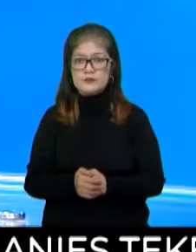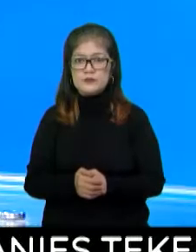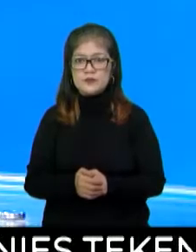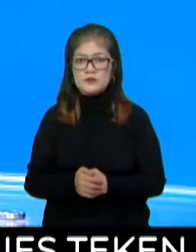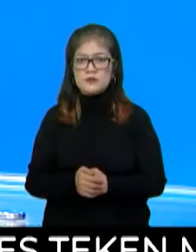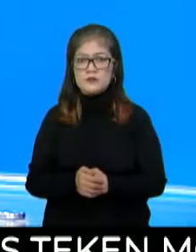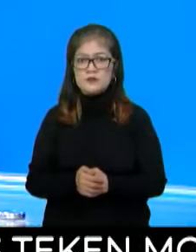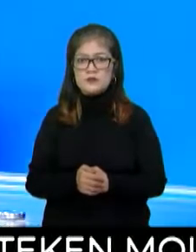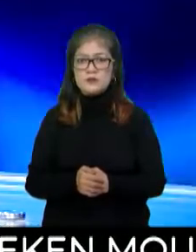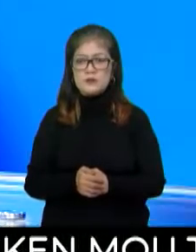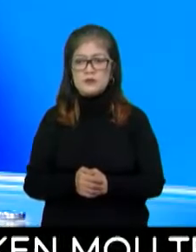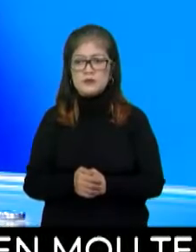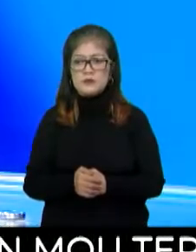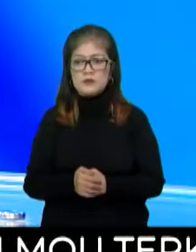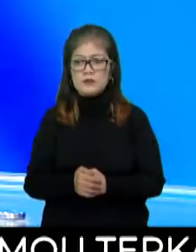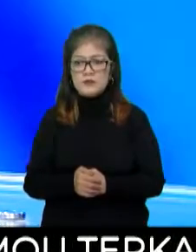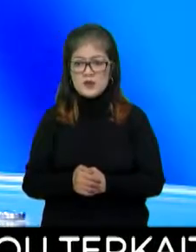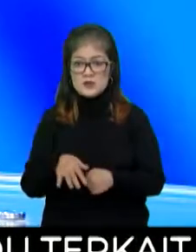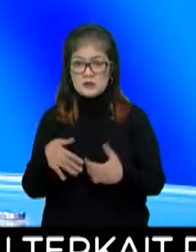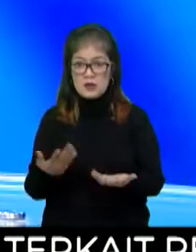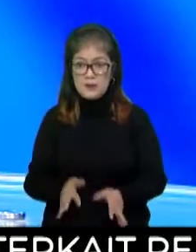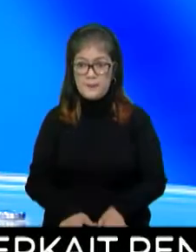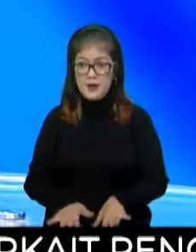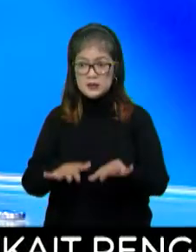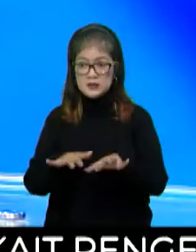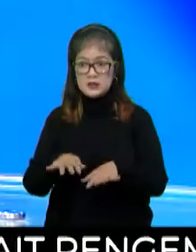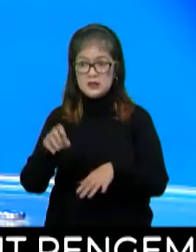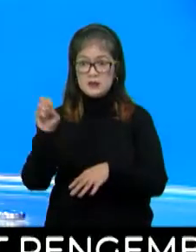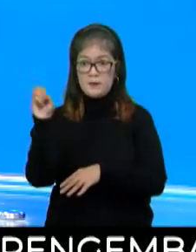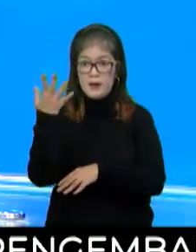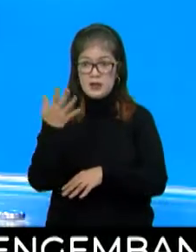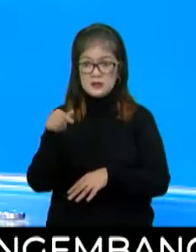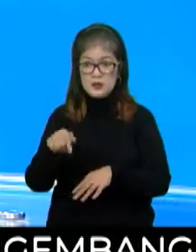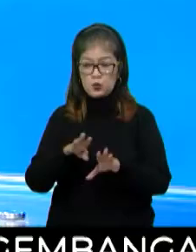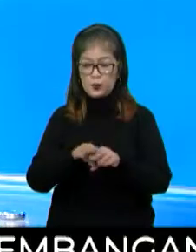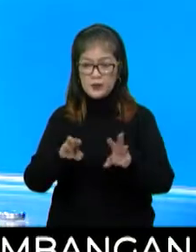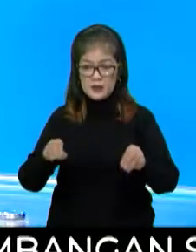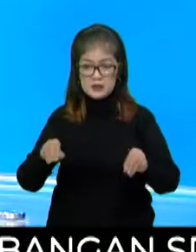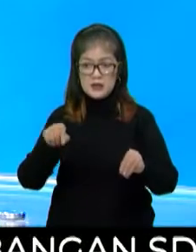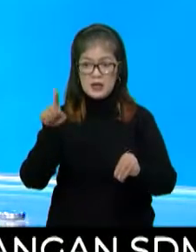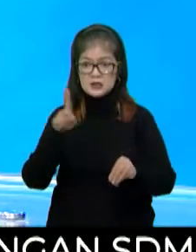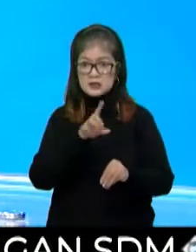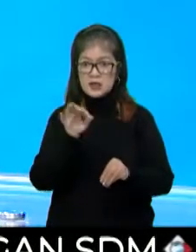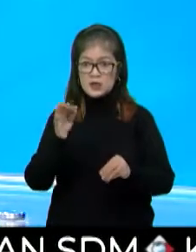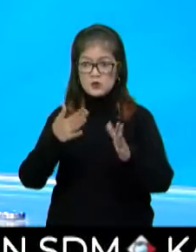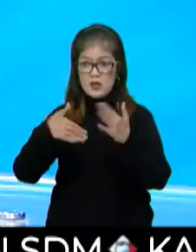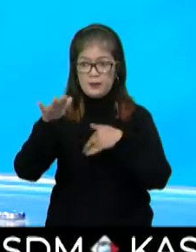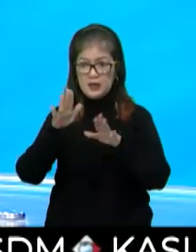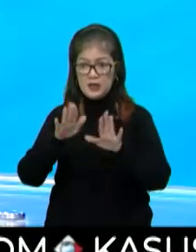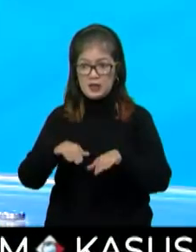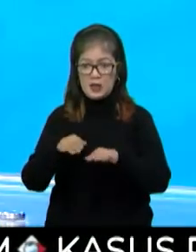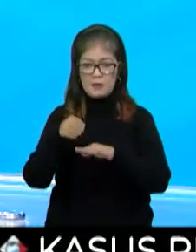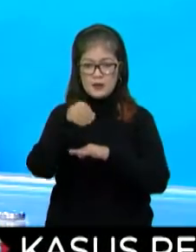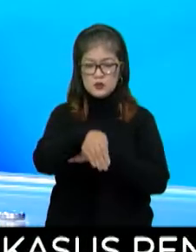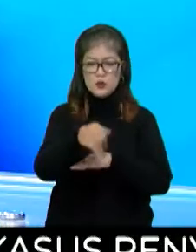Pemirsa, banjir rob di Pelabuhan Tanjung Mas, Semarang, Jawa Tengah membuat ratusan pekerja tertahan di depan pintu pelabuhan. Selain harus masuk